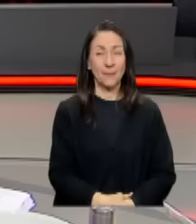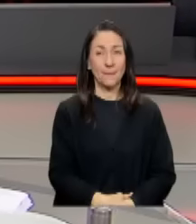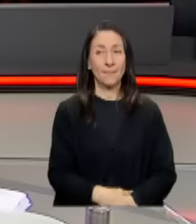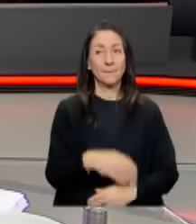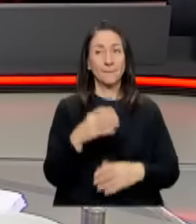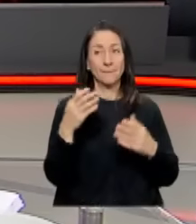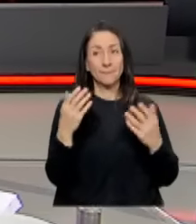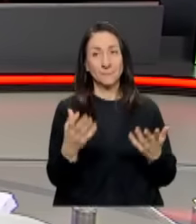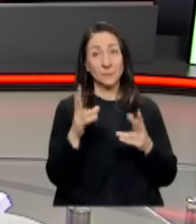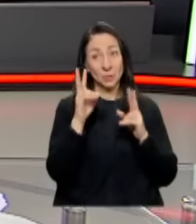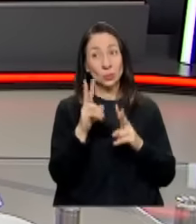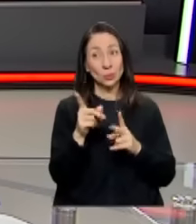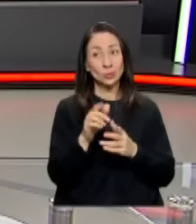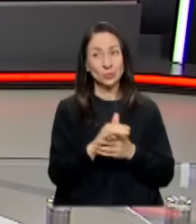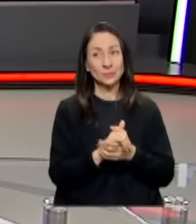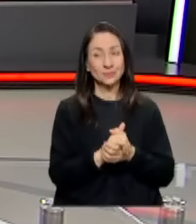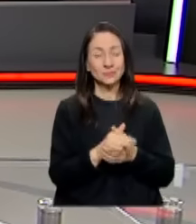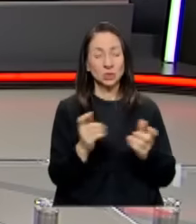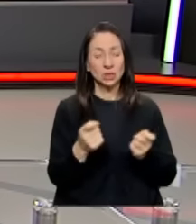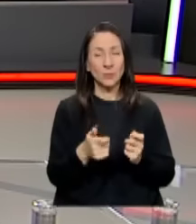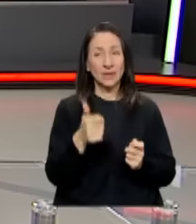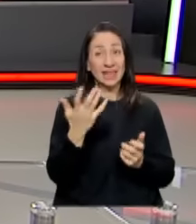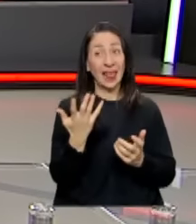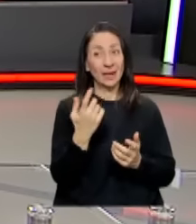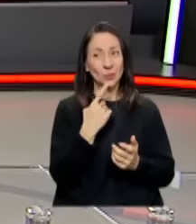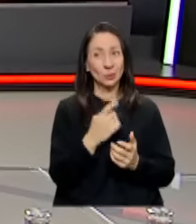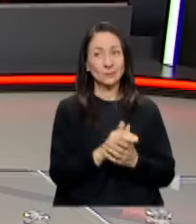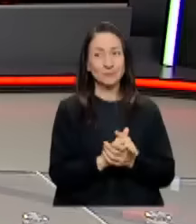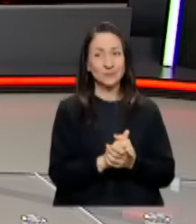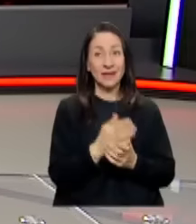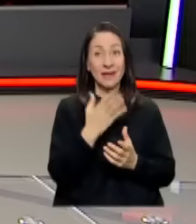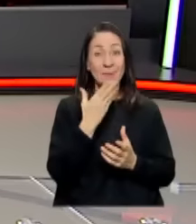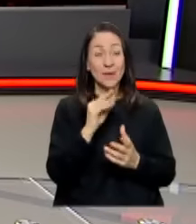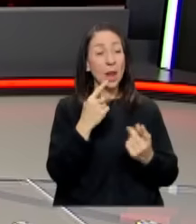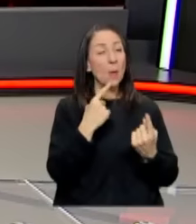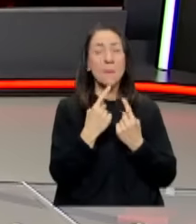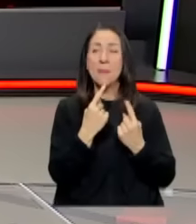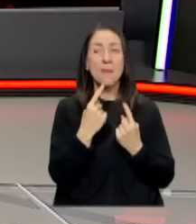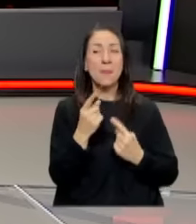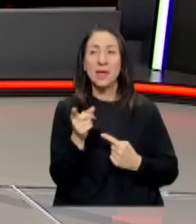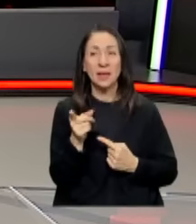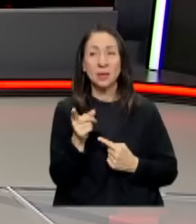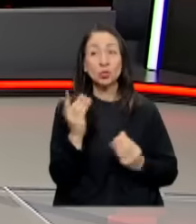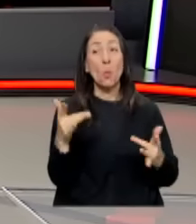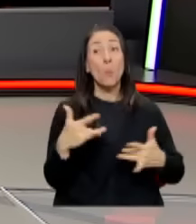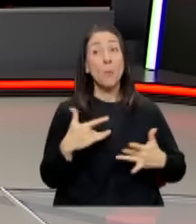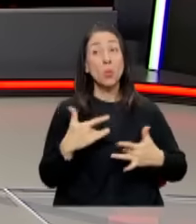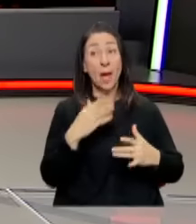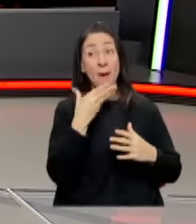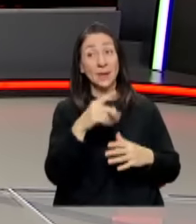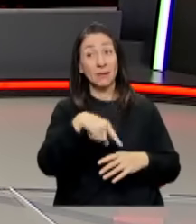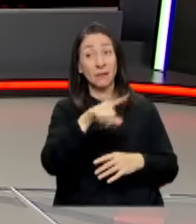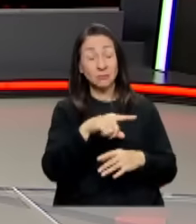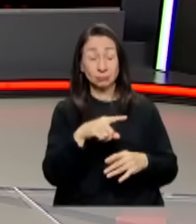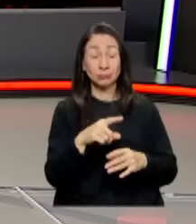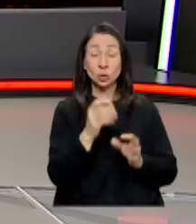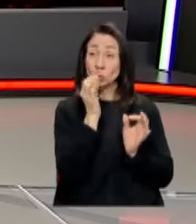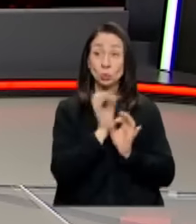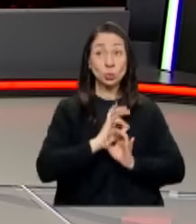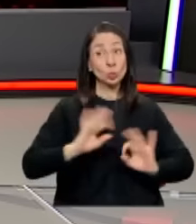Efendim, gördünüz. Çalışma Bakanı neler diyor? Emeklilerle konuşmuş. Çok memnunlarmış.